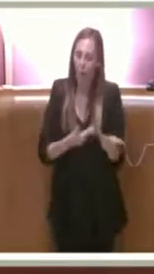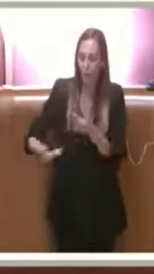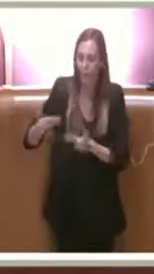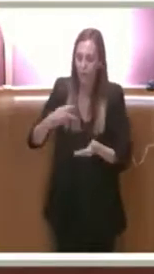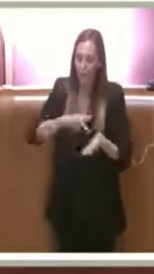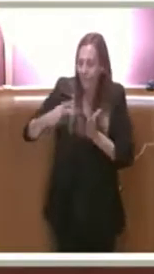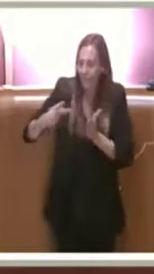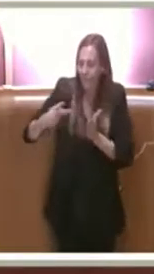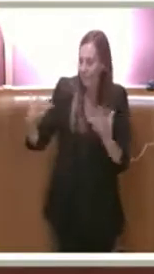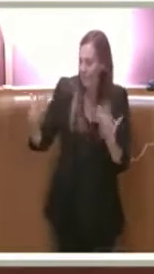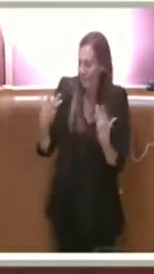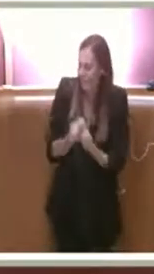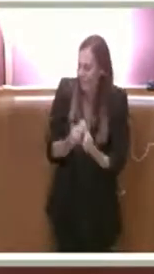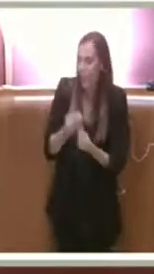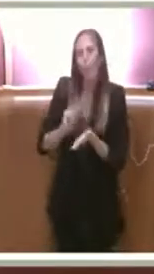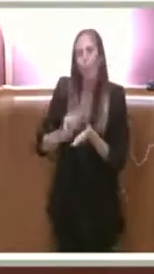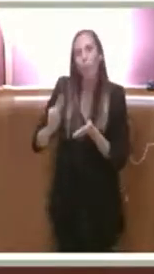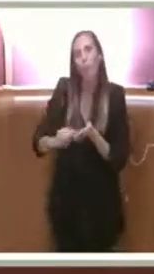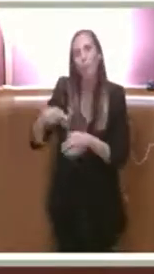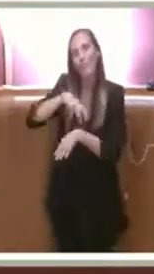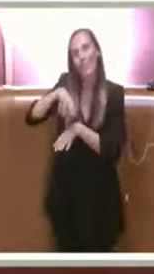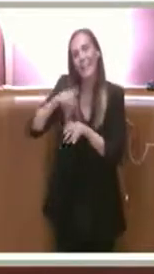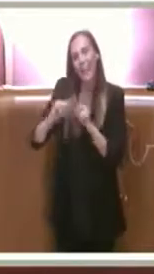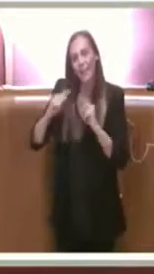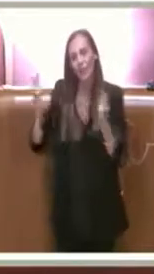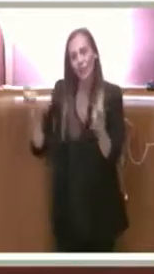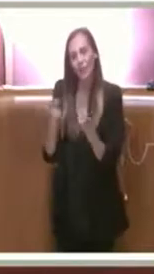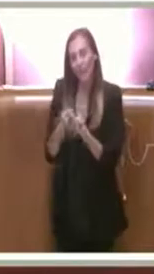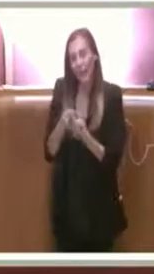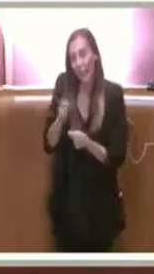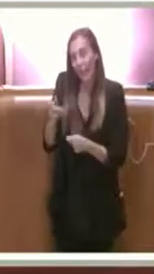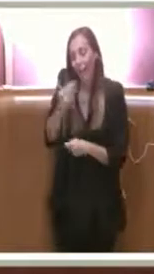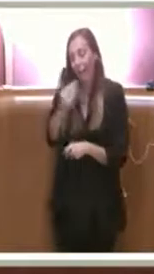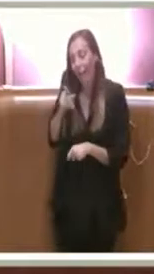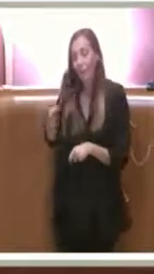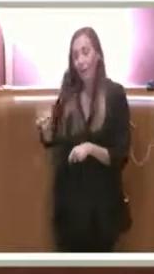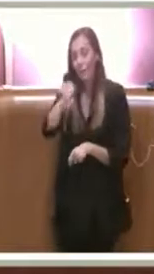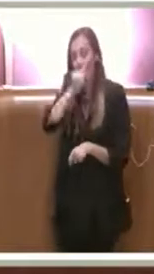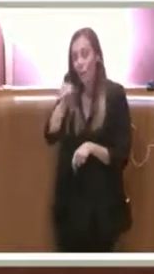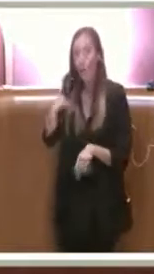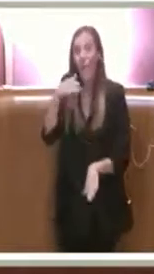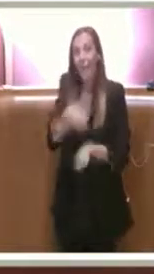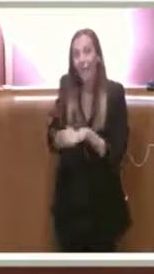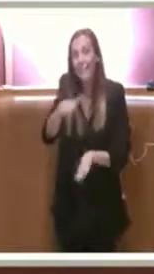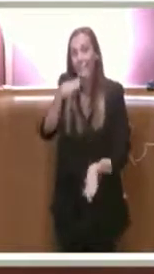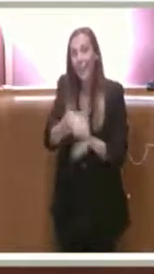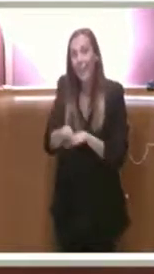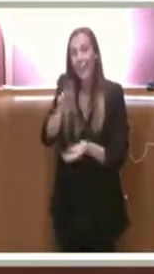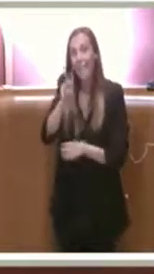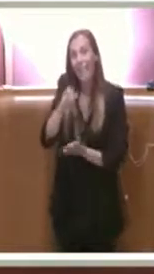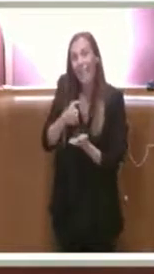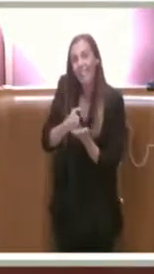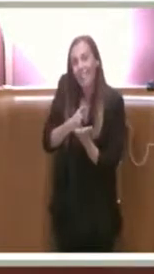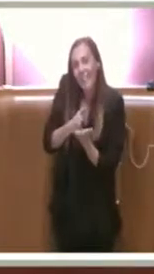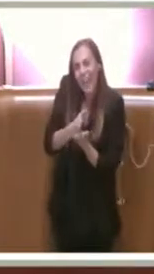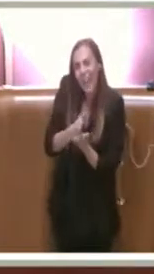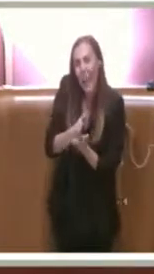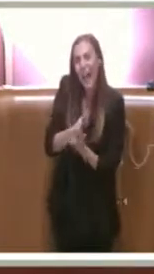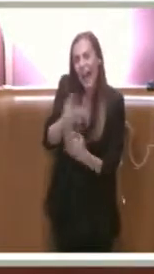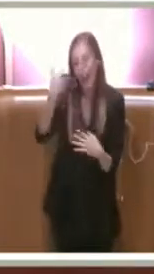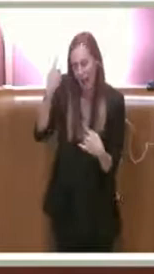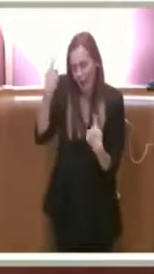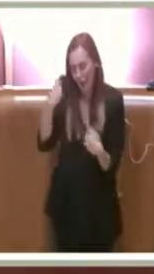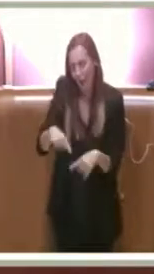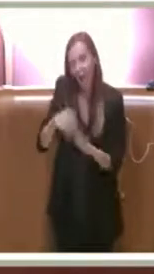degli uffici del Segretariato Generale, che grazie alla loro esperienza che hanno maturato nel corso di 20 anni di applicazione di